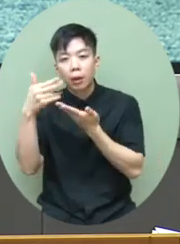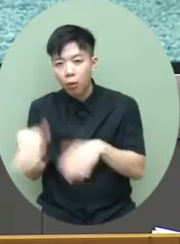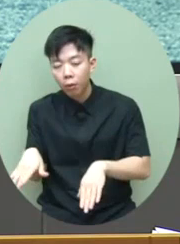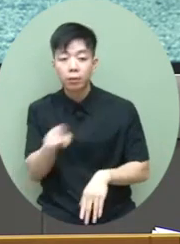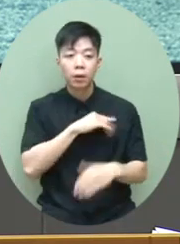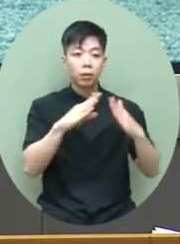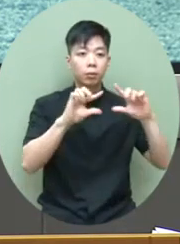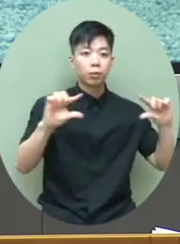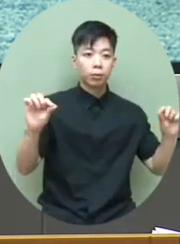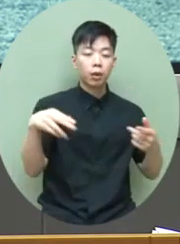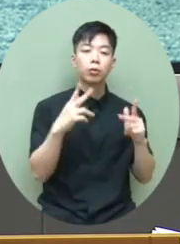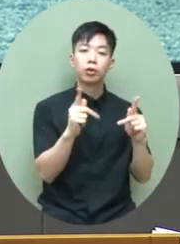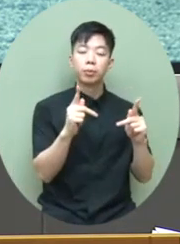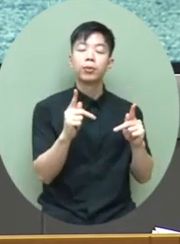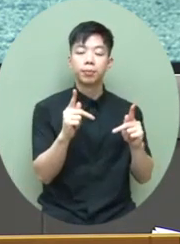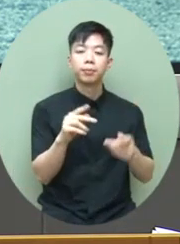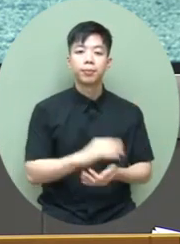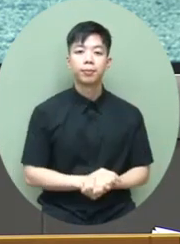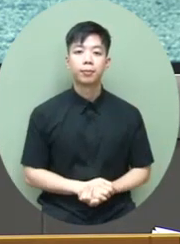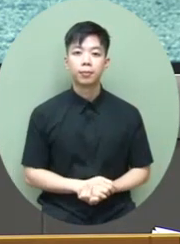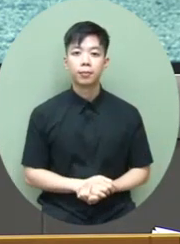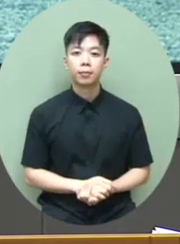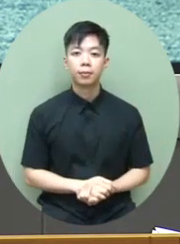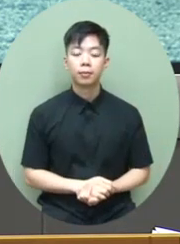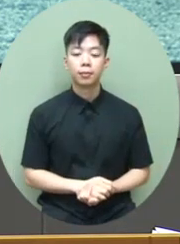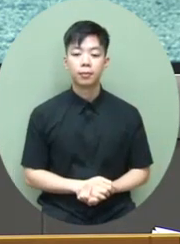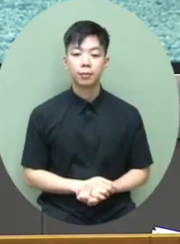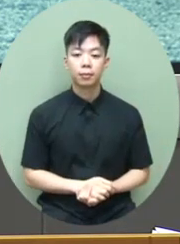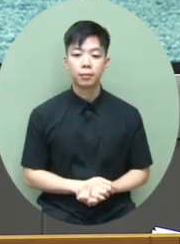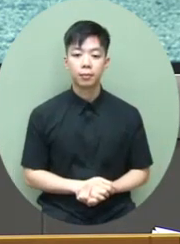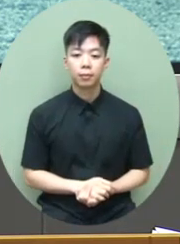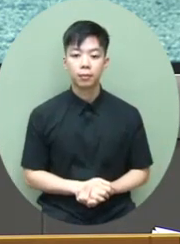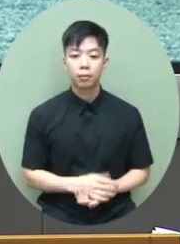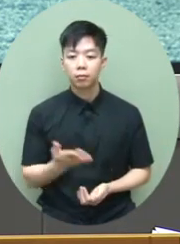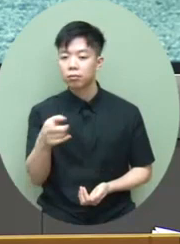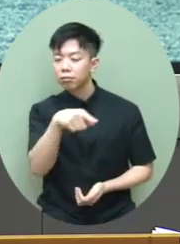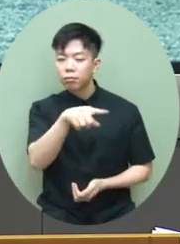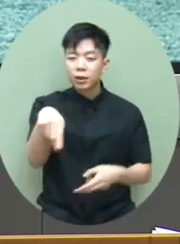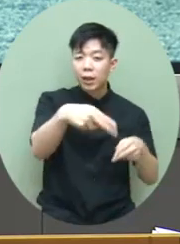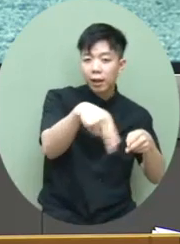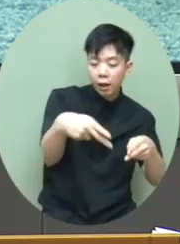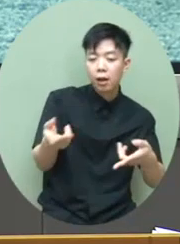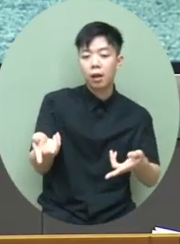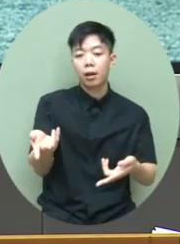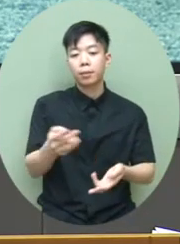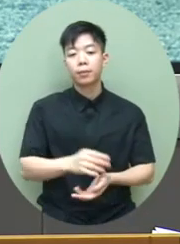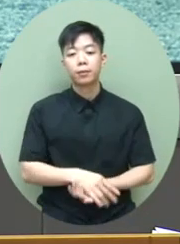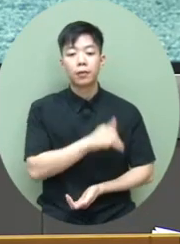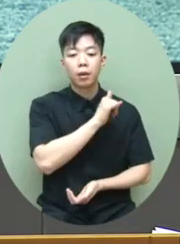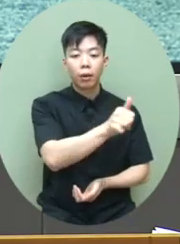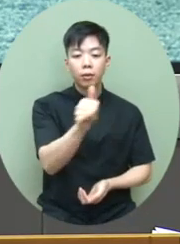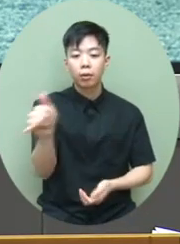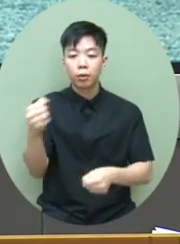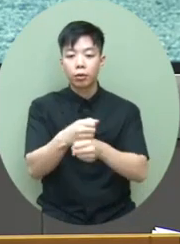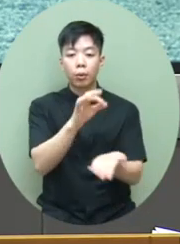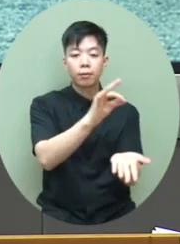嘅家財里一間屋嗰度啦。咁佢頭先講嗰啲食肆啦，同埋佢曾經工作嘅地